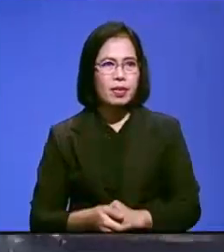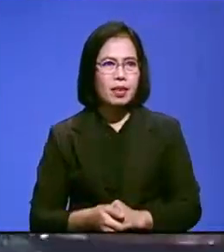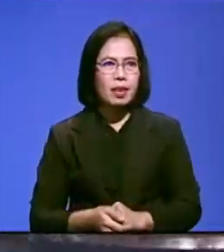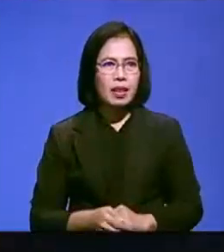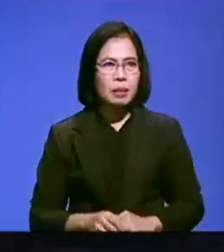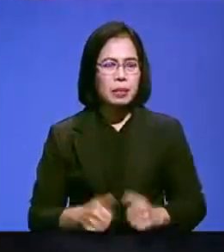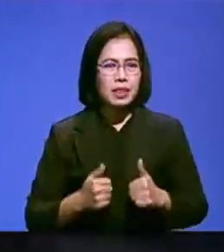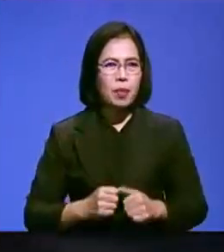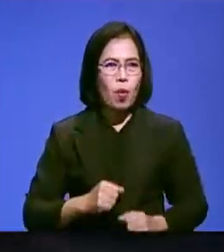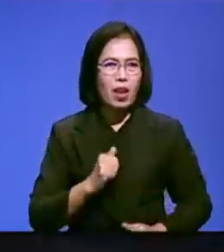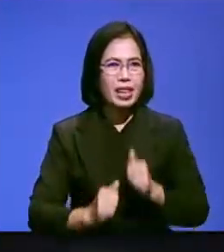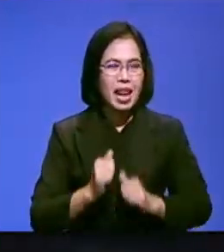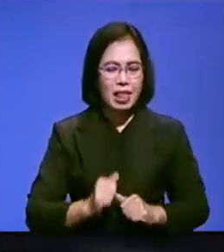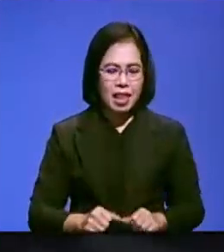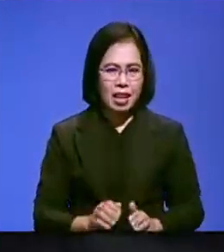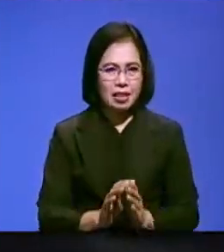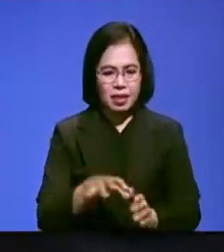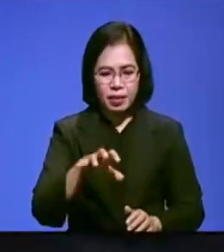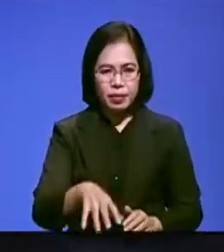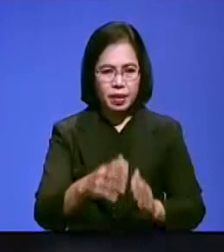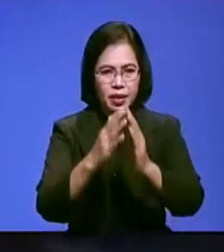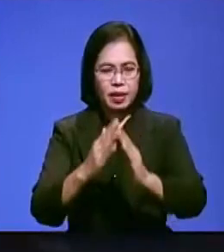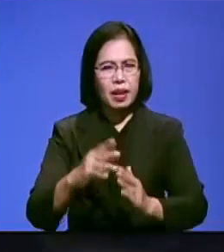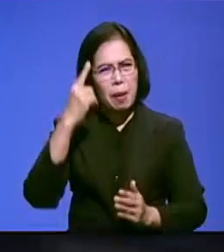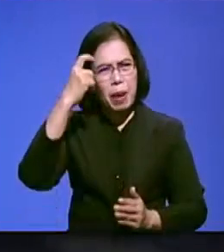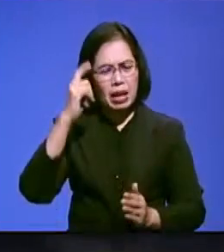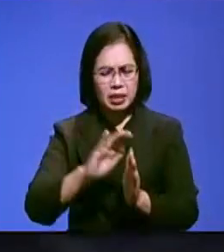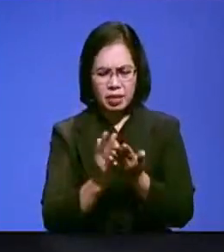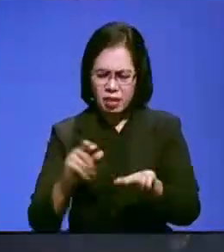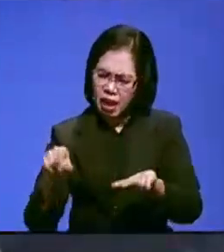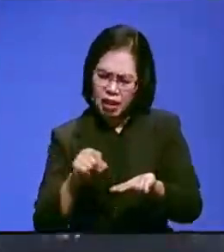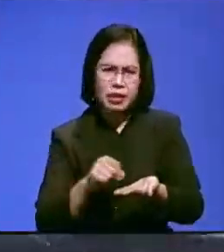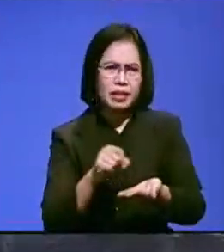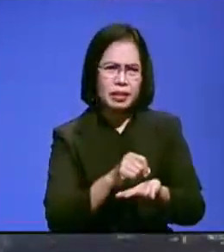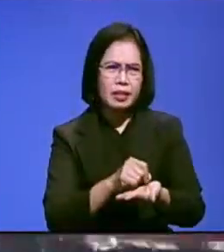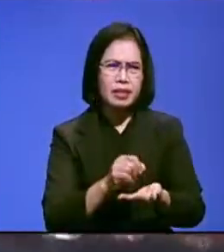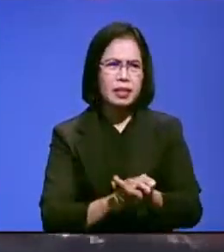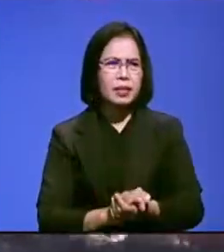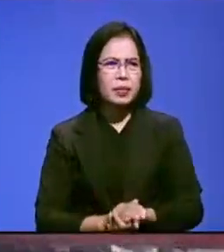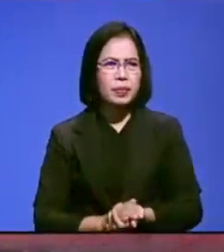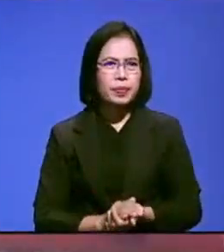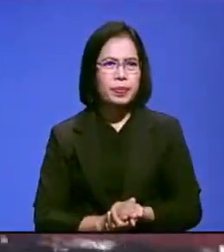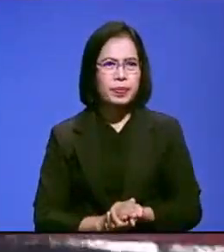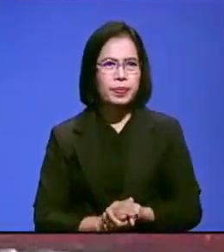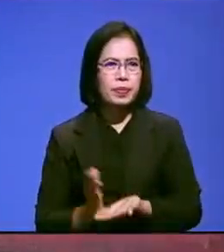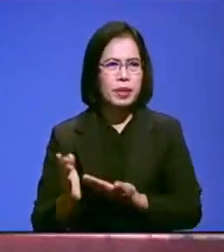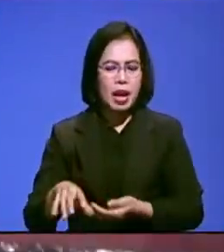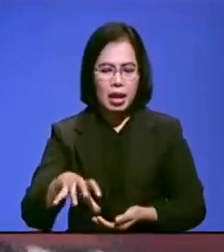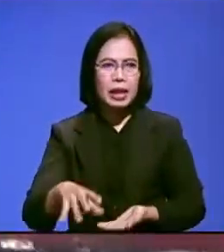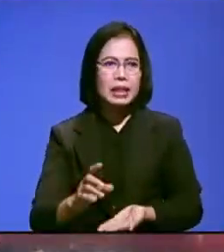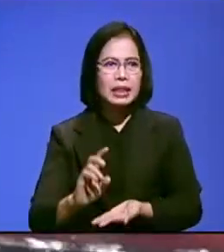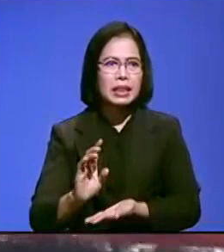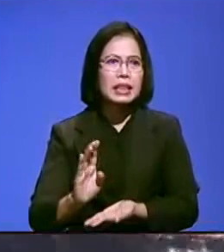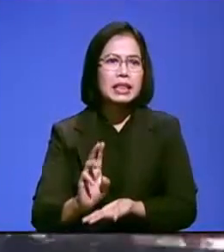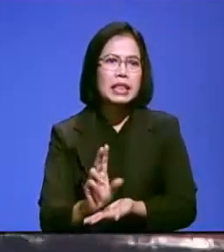Bersiap memulai kegiatan di pesantren, puluhan santri asal Pulau Sapudi, Madura mulai berdatangan di Pelabuhan Kesyah Bandaran Kalbut, Situbondo.